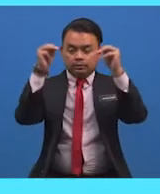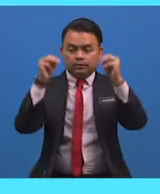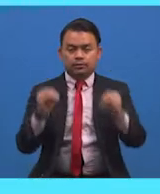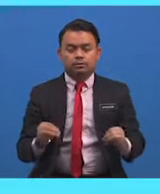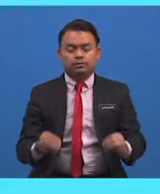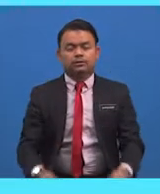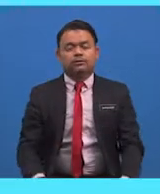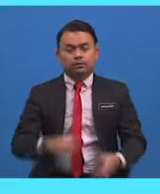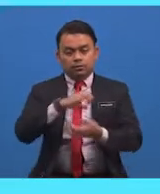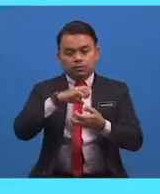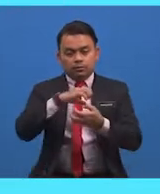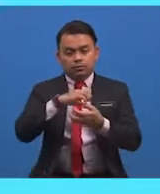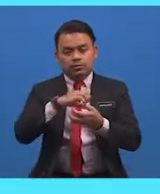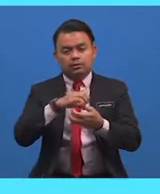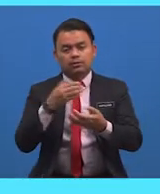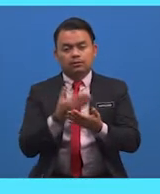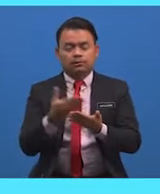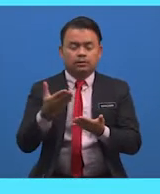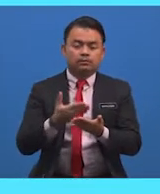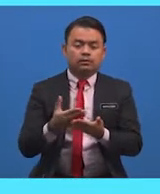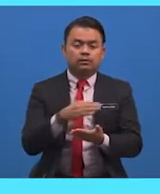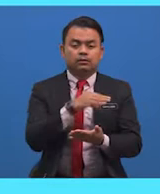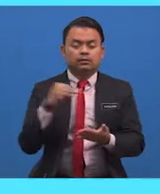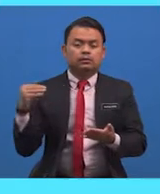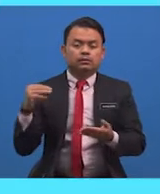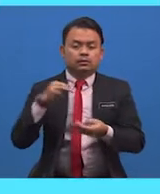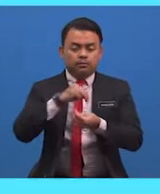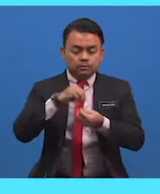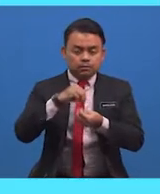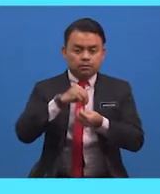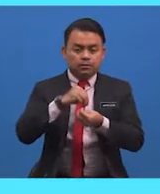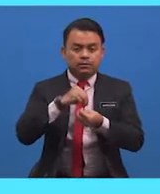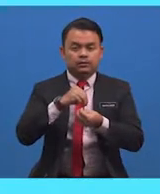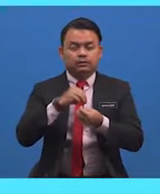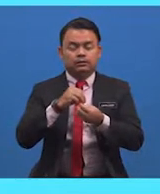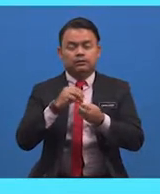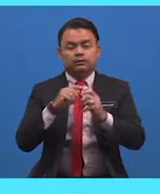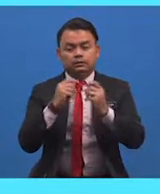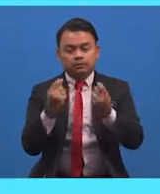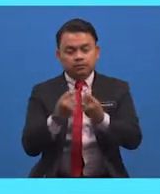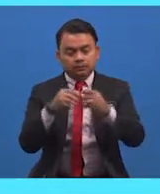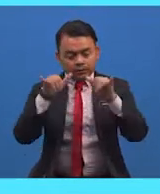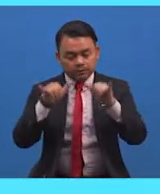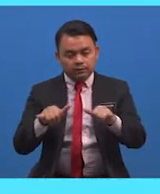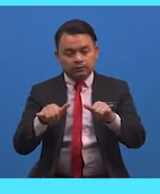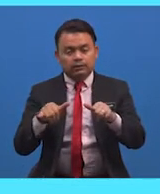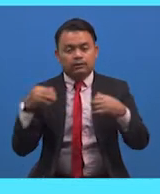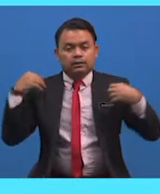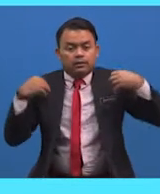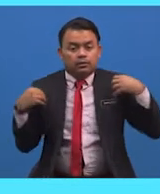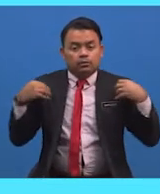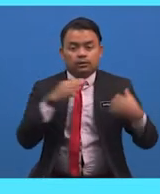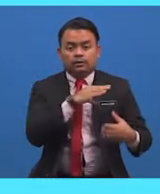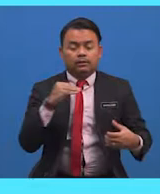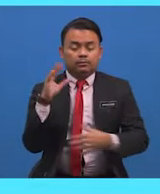harta benda dan kemusnahan habitat flora dan fauna. Kejadian banjir menyejaskan aktiviti